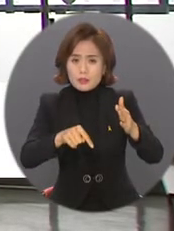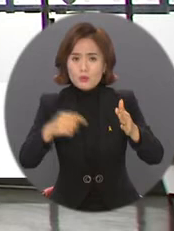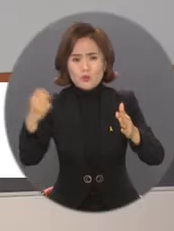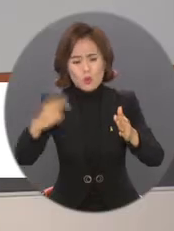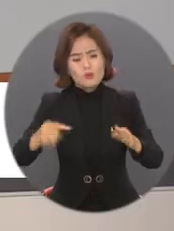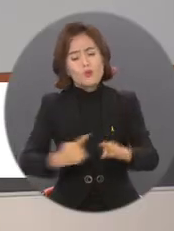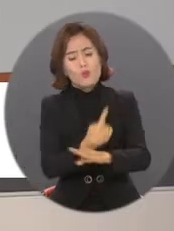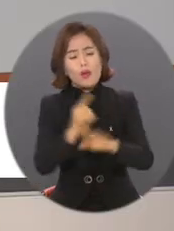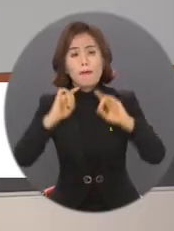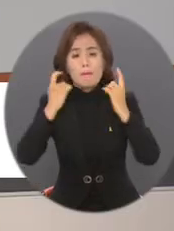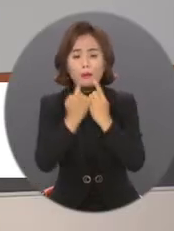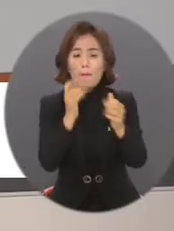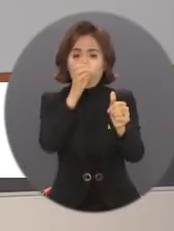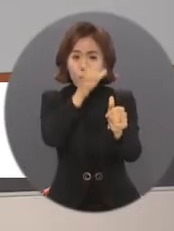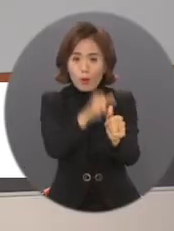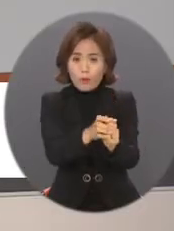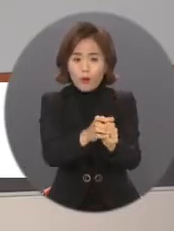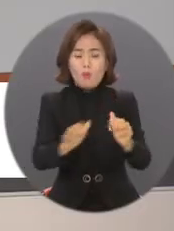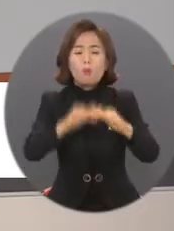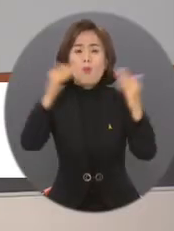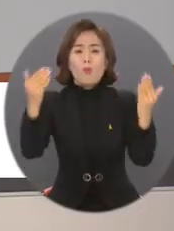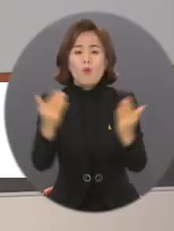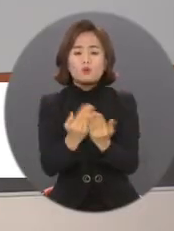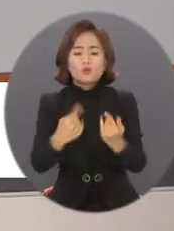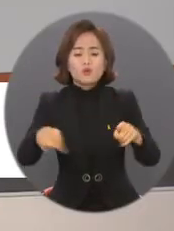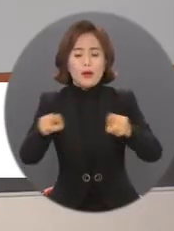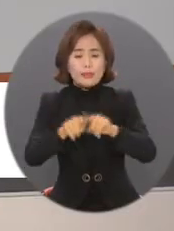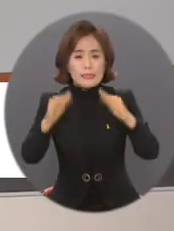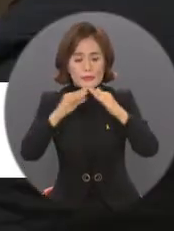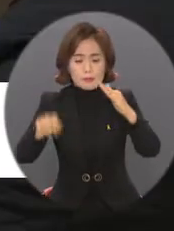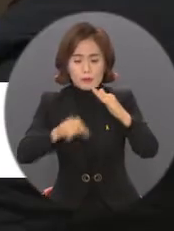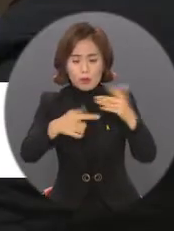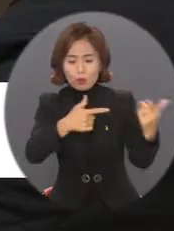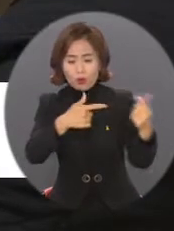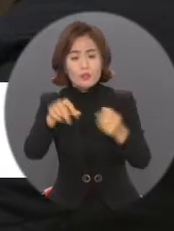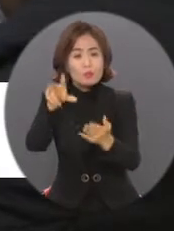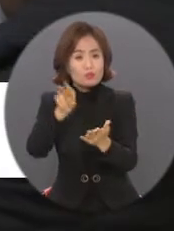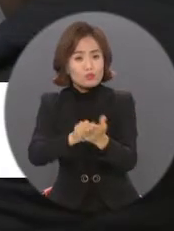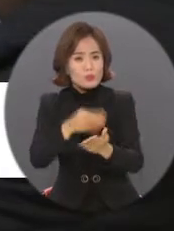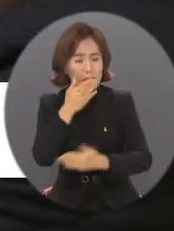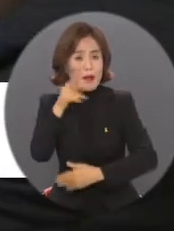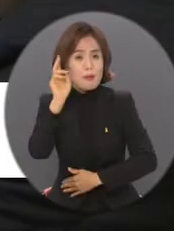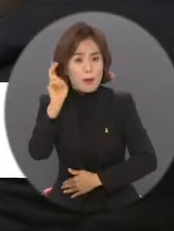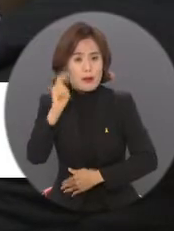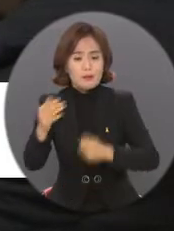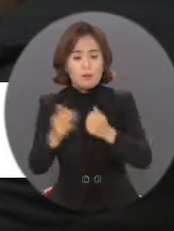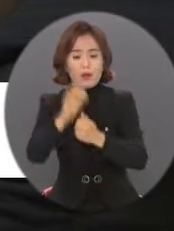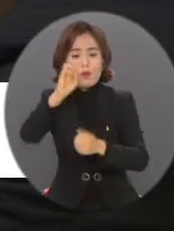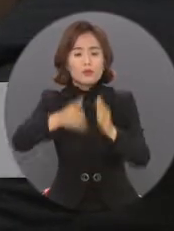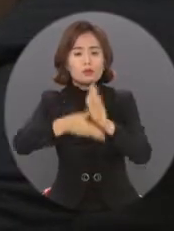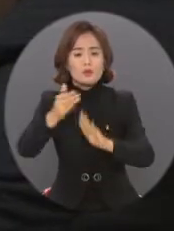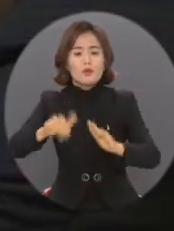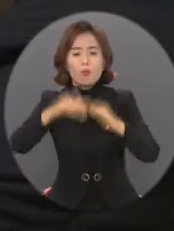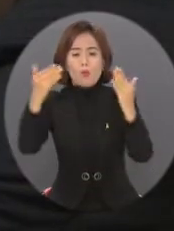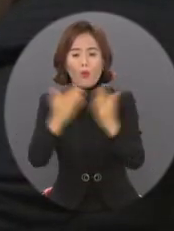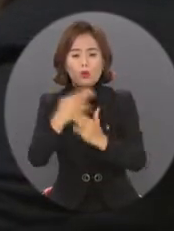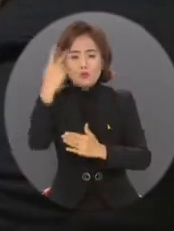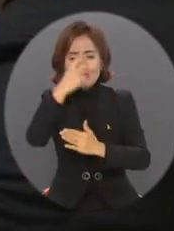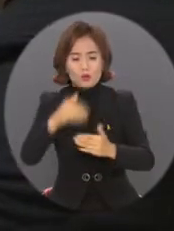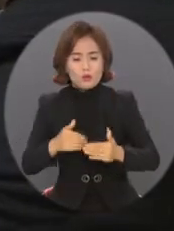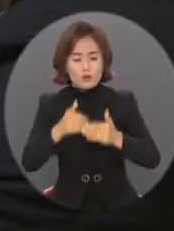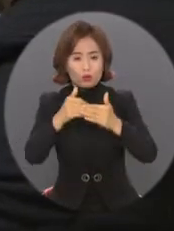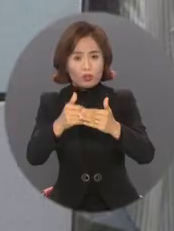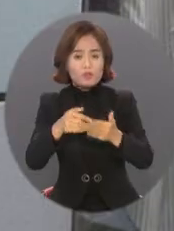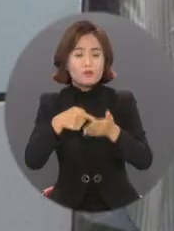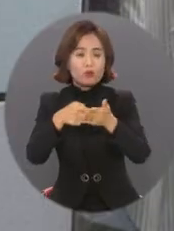민간업체 위탁 관리를 맡긴 전체 공동주택에서 이 같은 문제가 있을 수 있다 며 광주시에 도 전수 조사를 요청할